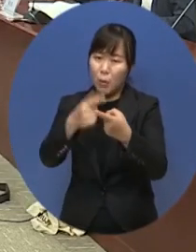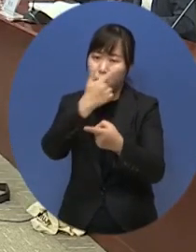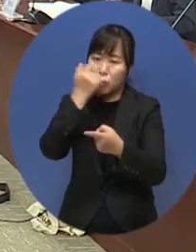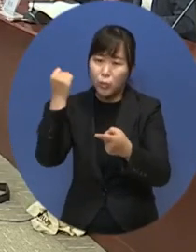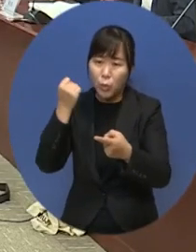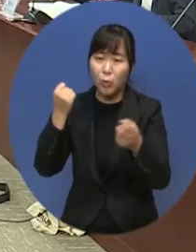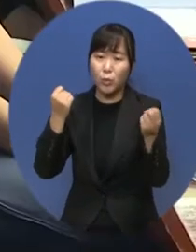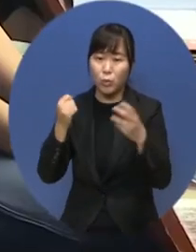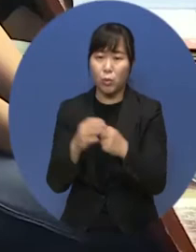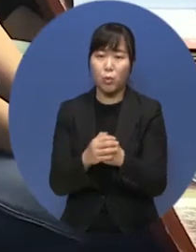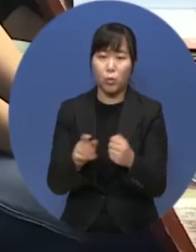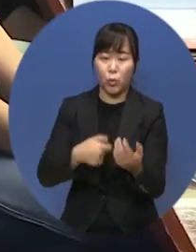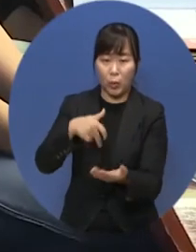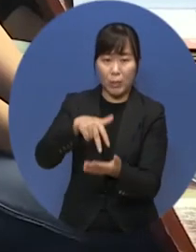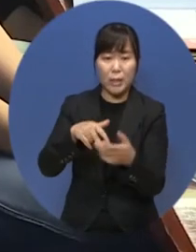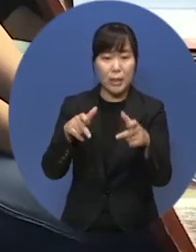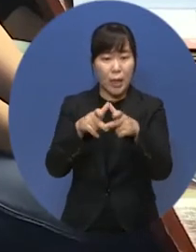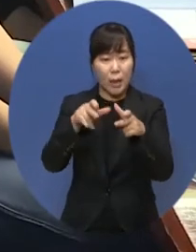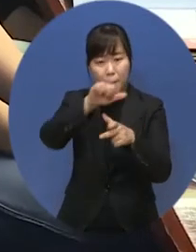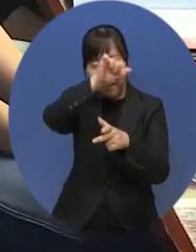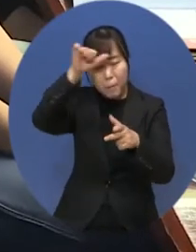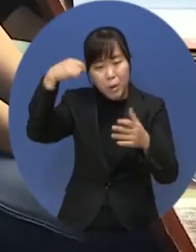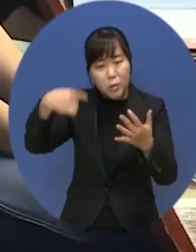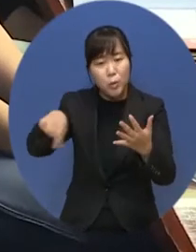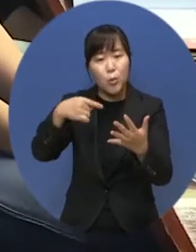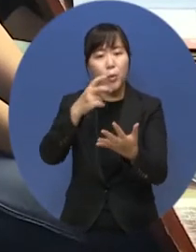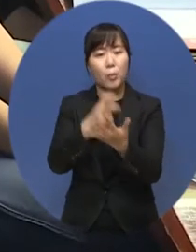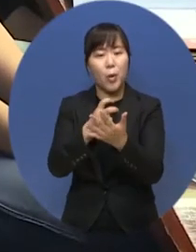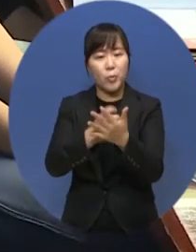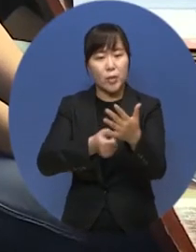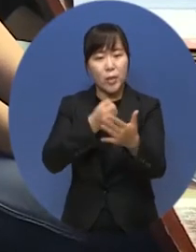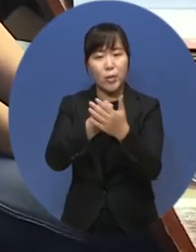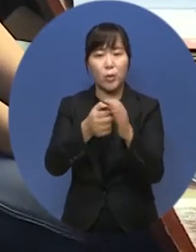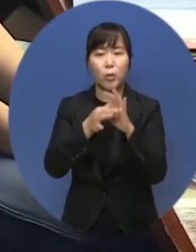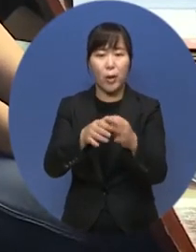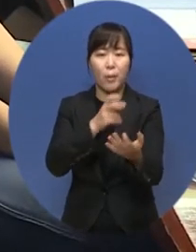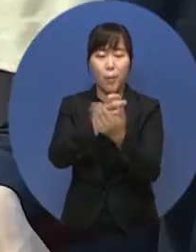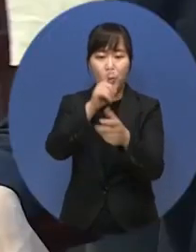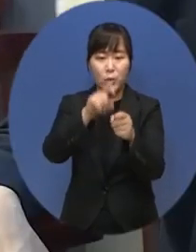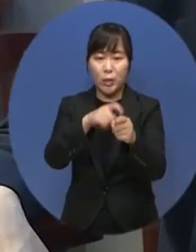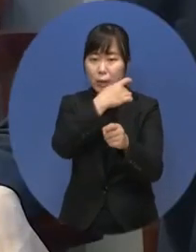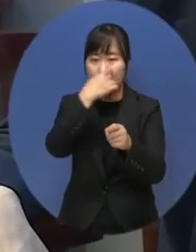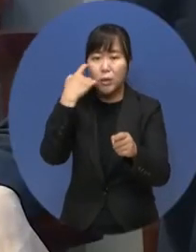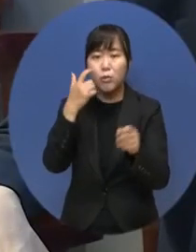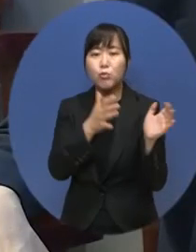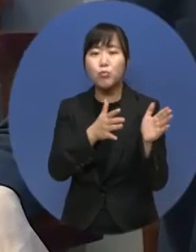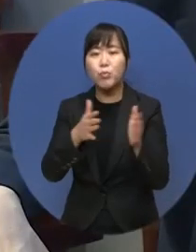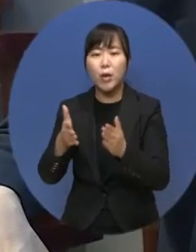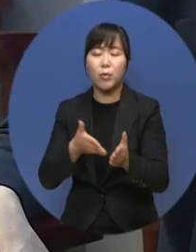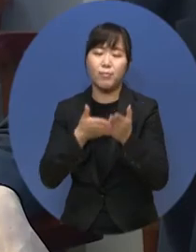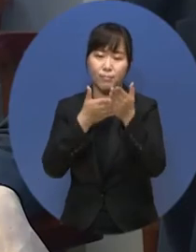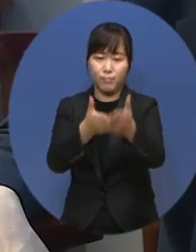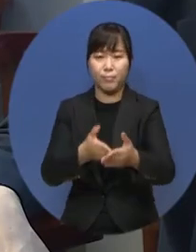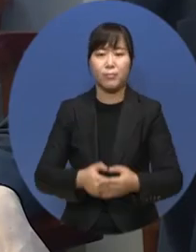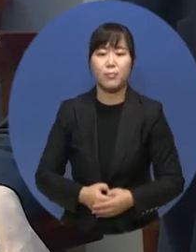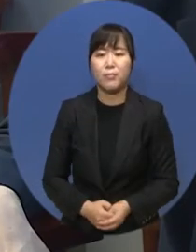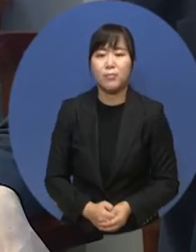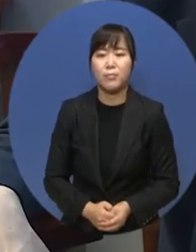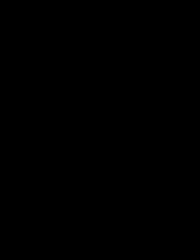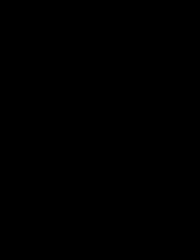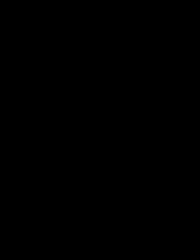한편 독립된 장애인 평생교육법 제정을 통해 법적 근거를 마련할 것을 주장했습니다.